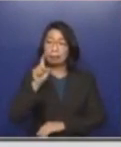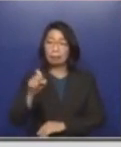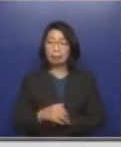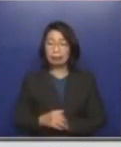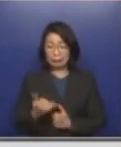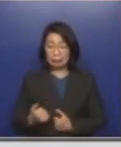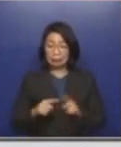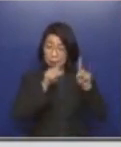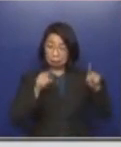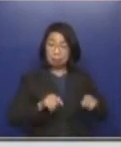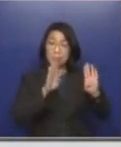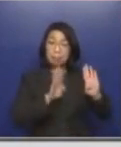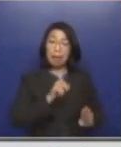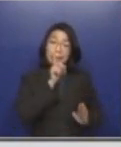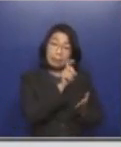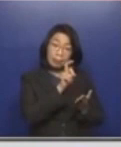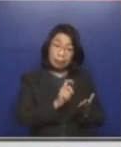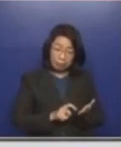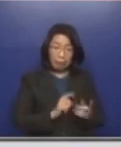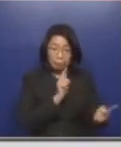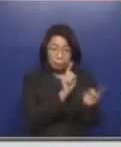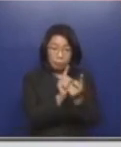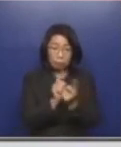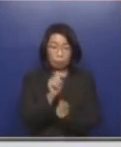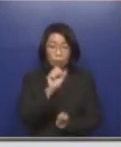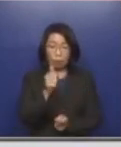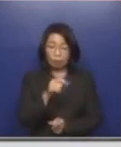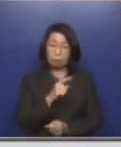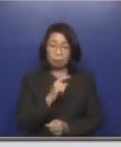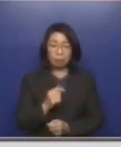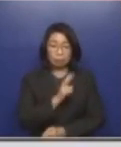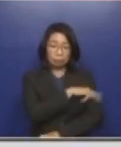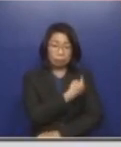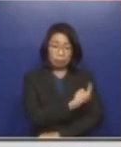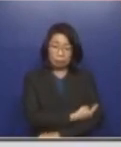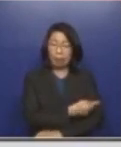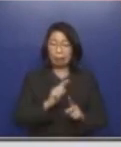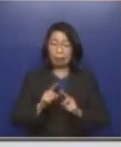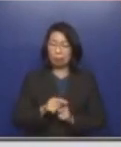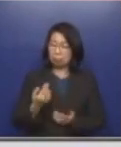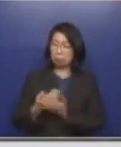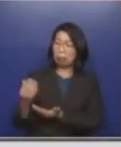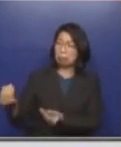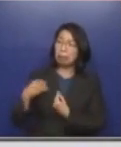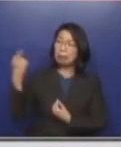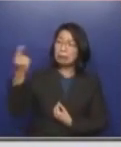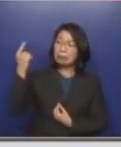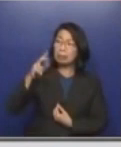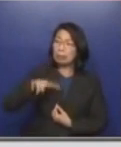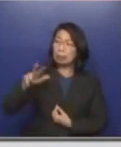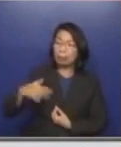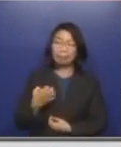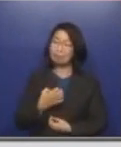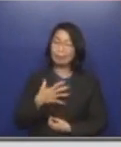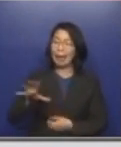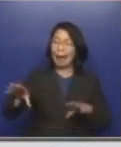แบบสอบถามอสมทั้งหมดเจ้าหน้าที่นักรบเสื้อขาวทั้งหมดนะครับเขาไม่อยากได้อะครับและที่สำ